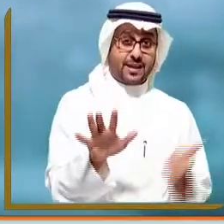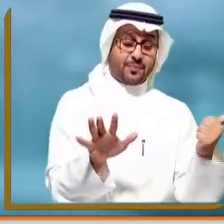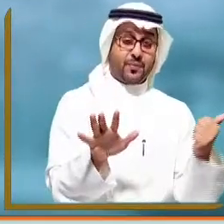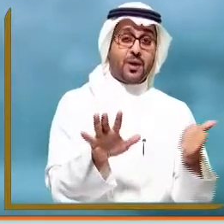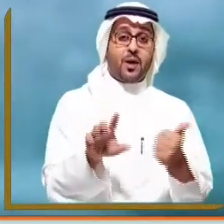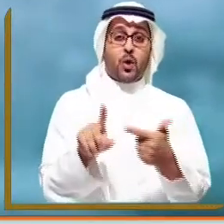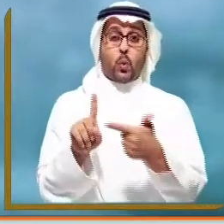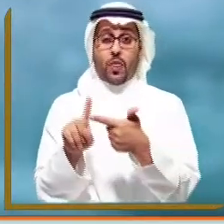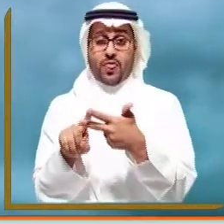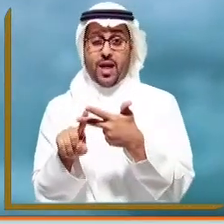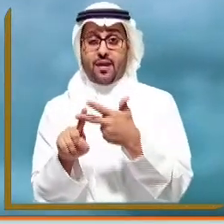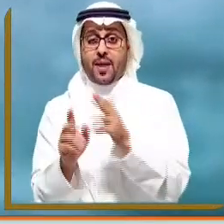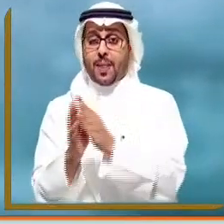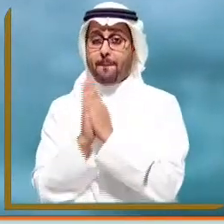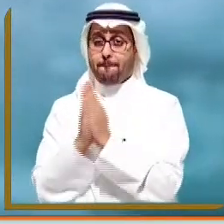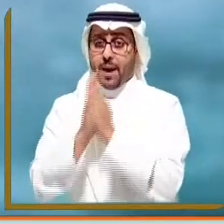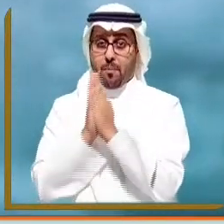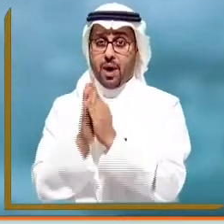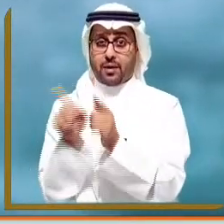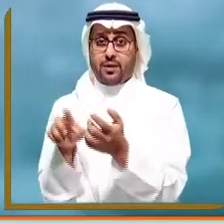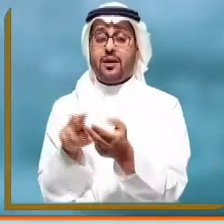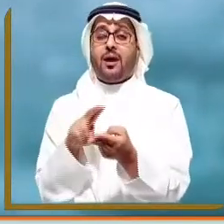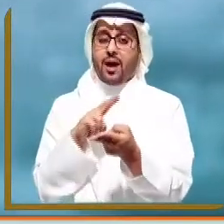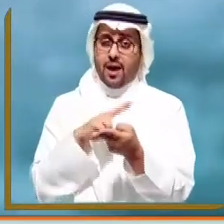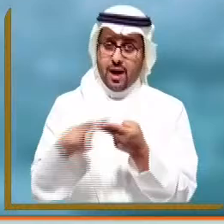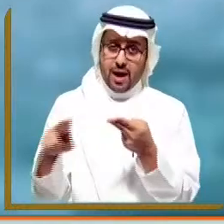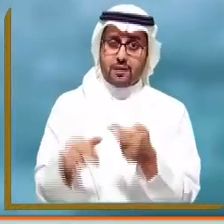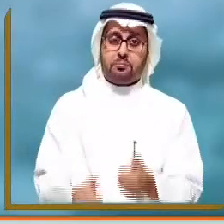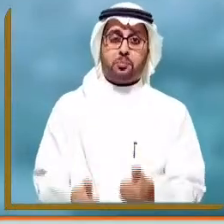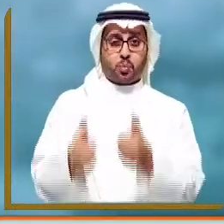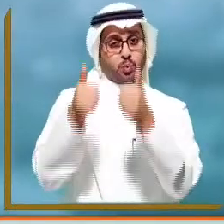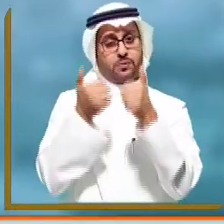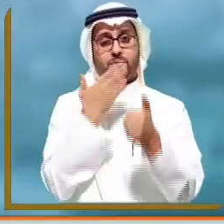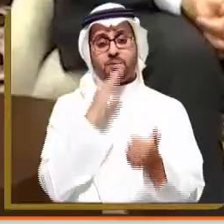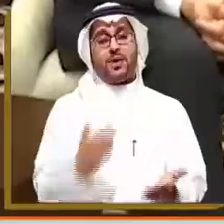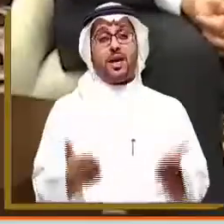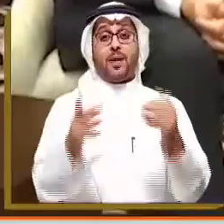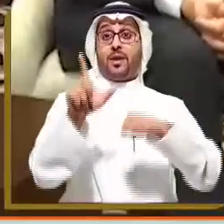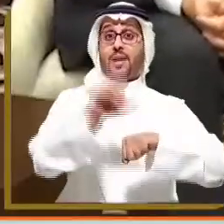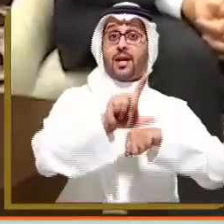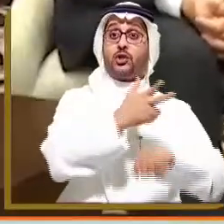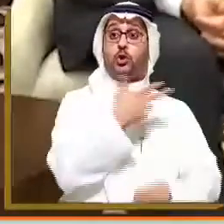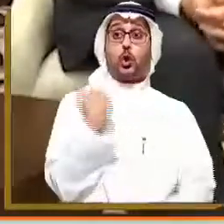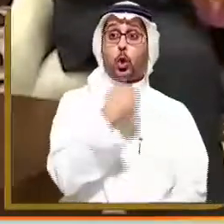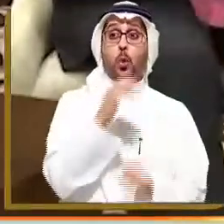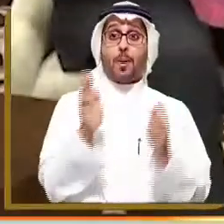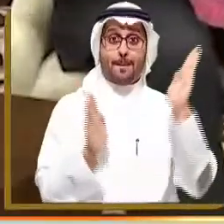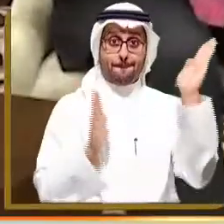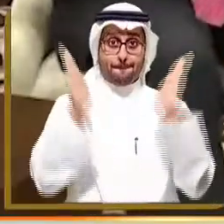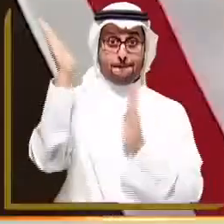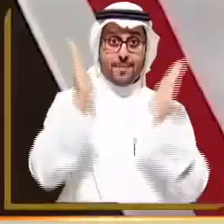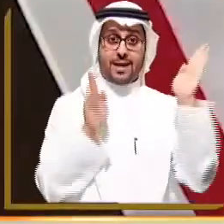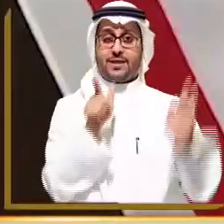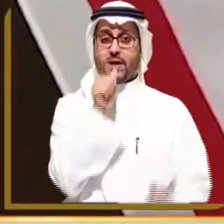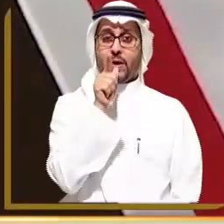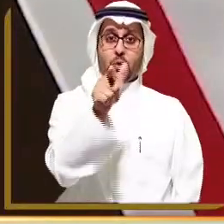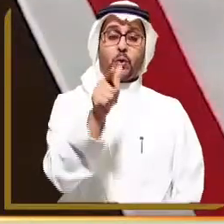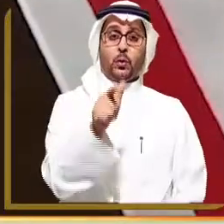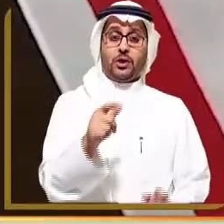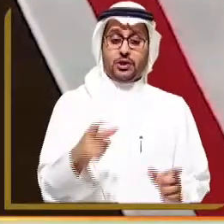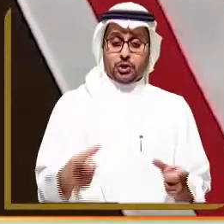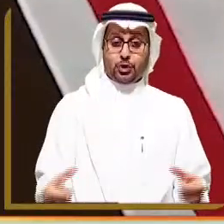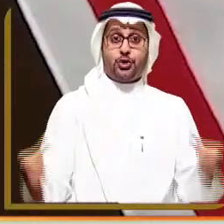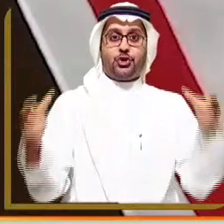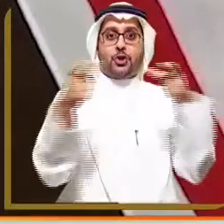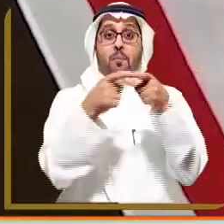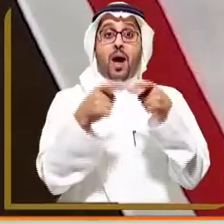في ميانمار الجنرال مين أونغ لاينغ توجت بنجاح. وصرح رئيس الحكومة الماليزية بأن نتائج القمة التي